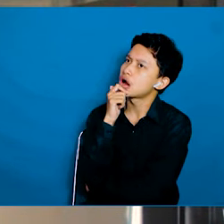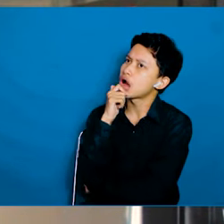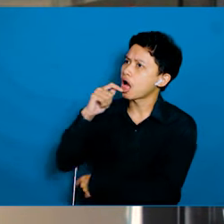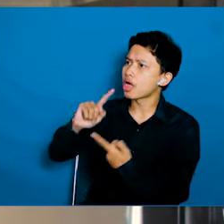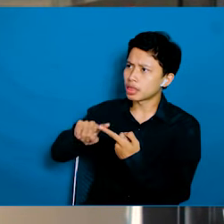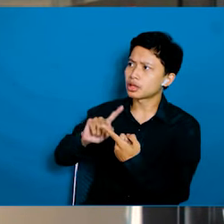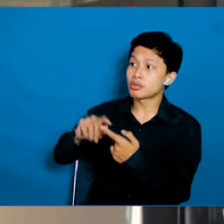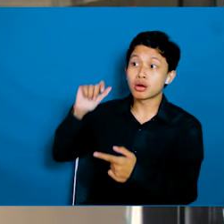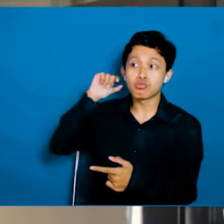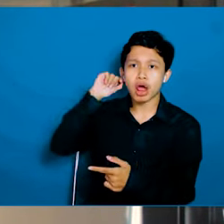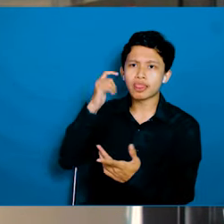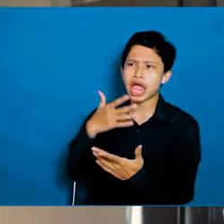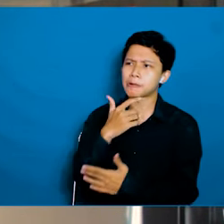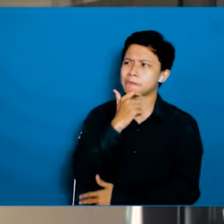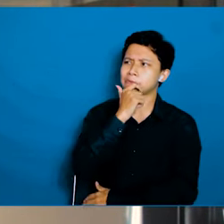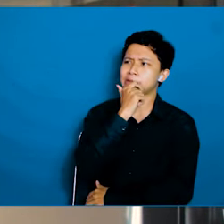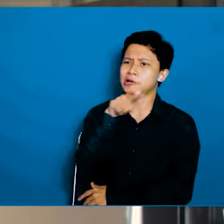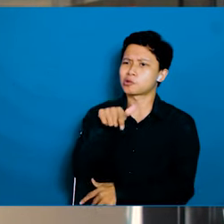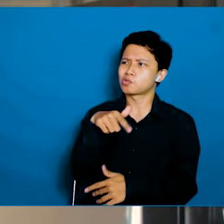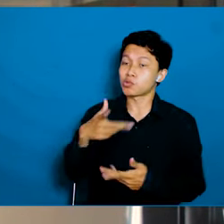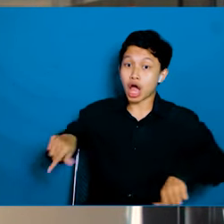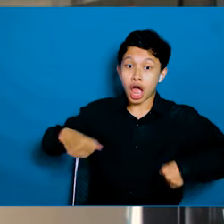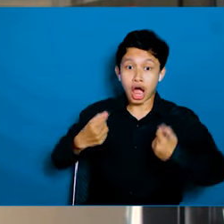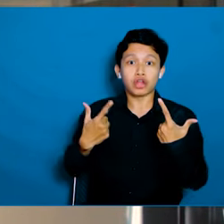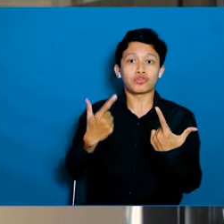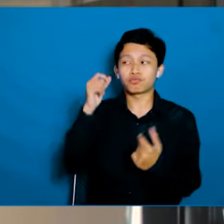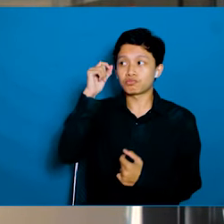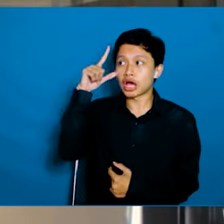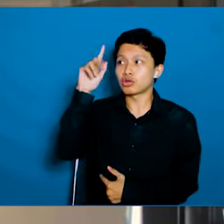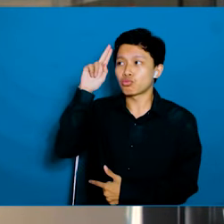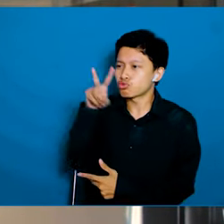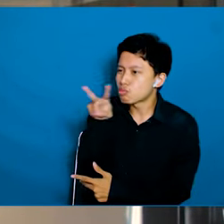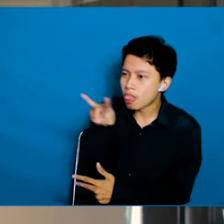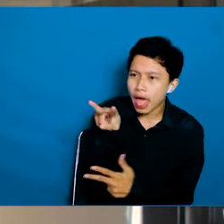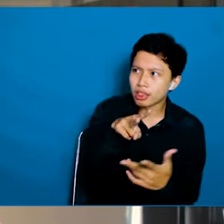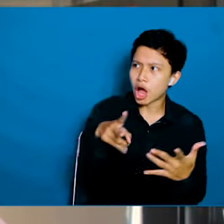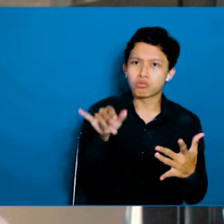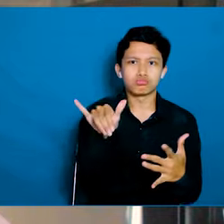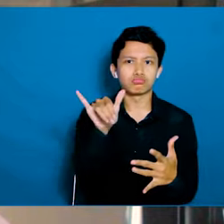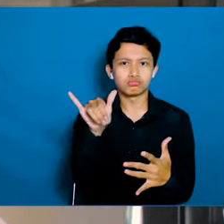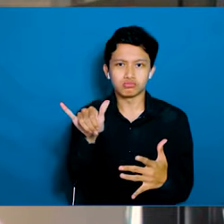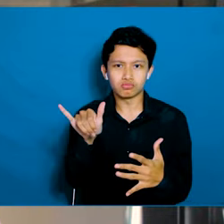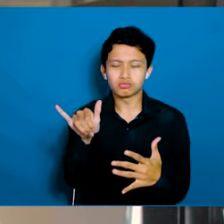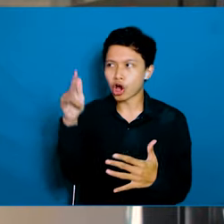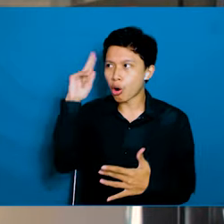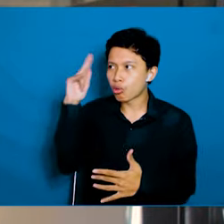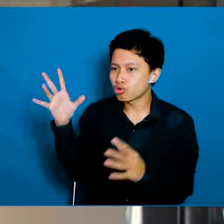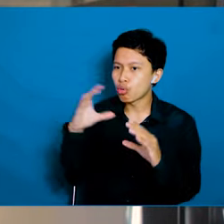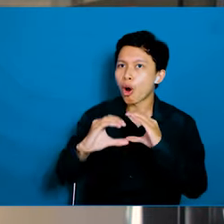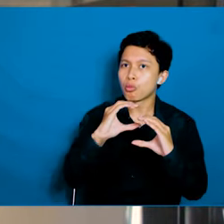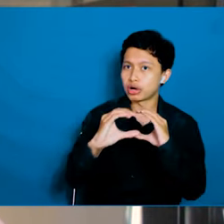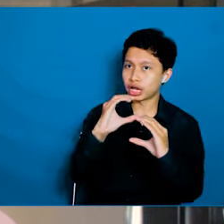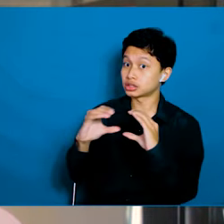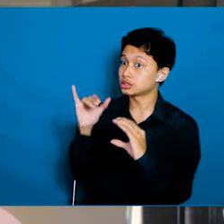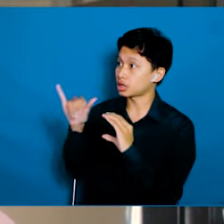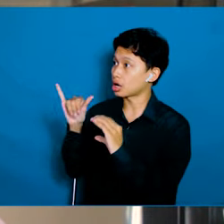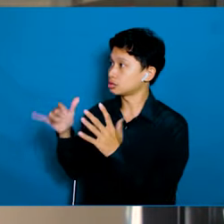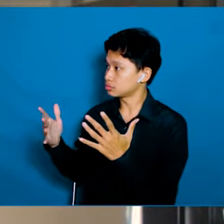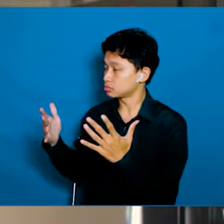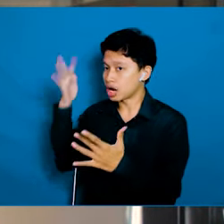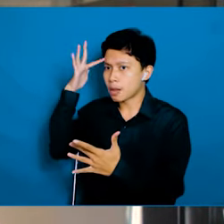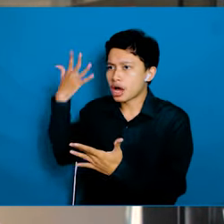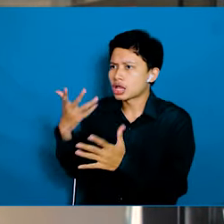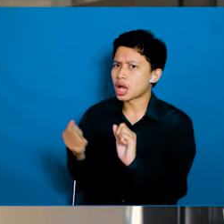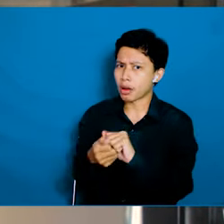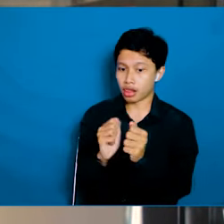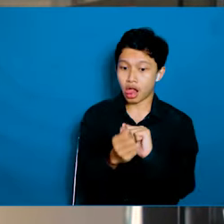untuk kawan-kawan perempuan, saya pikir aktif ya, untuk memantau begitu, kemudian untuk mengkomunikasikan bahwa